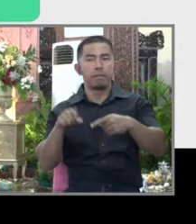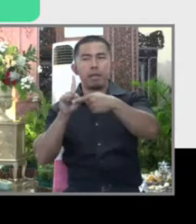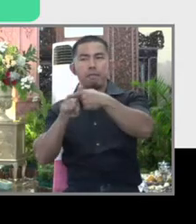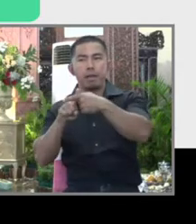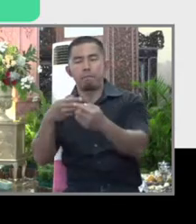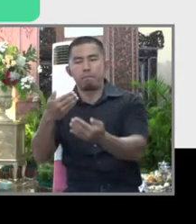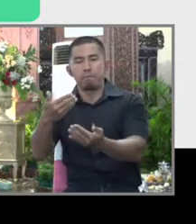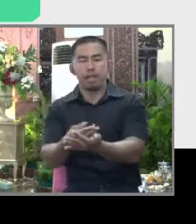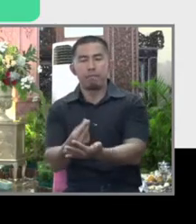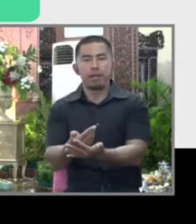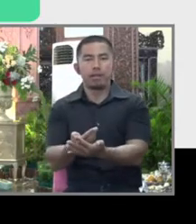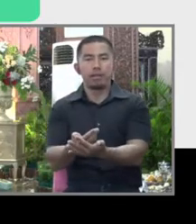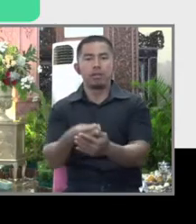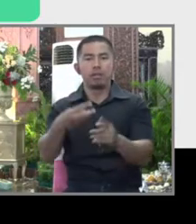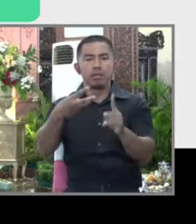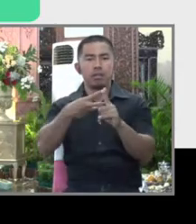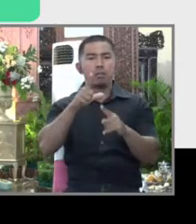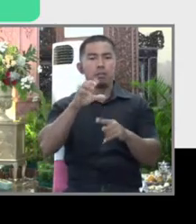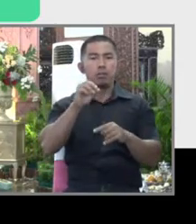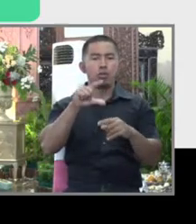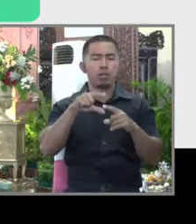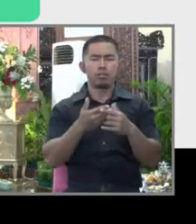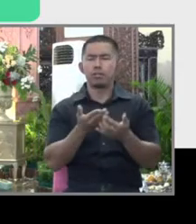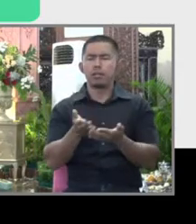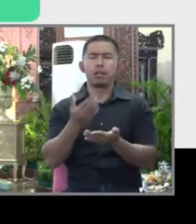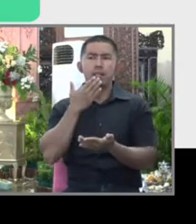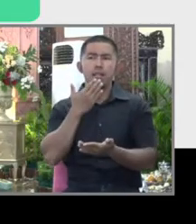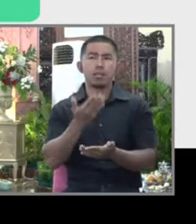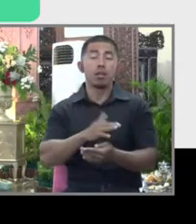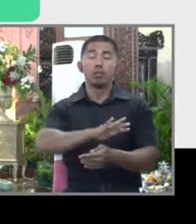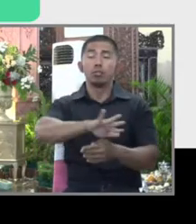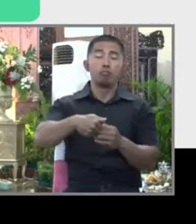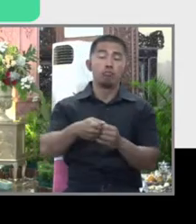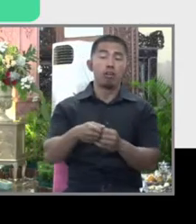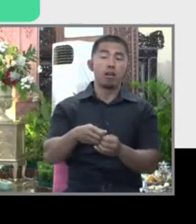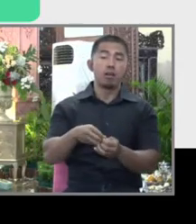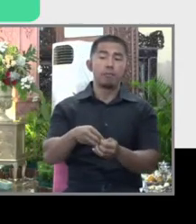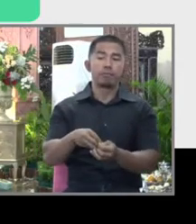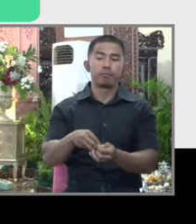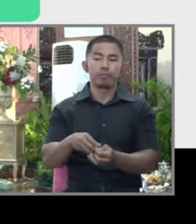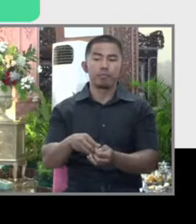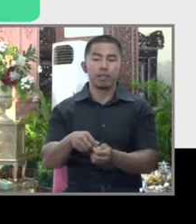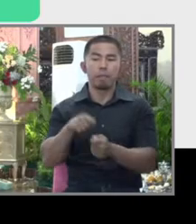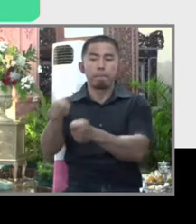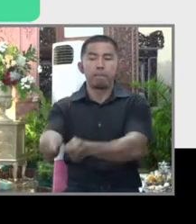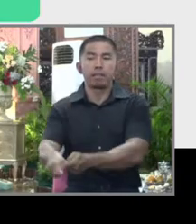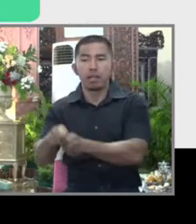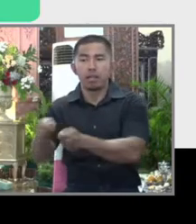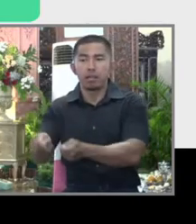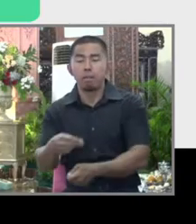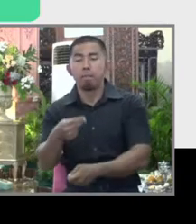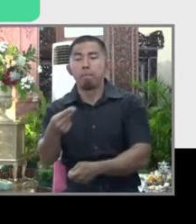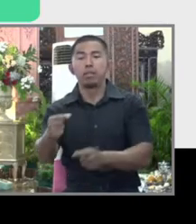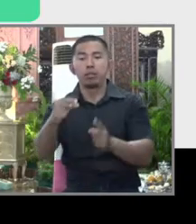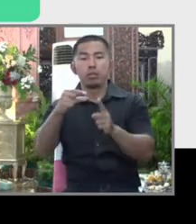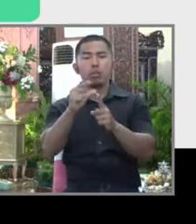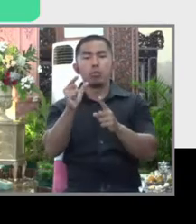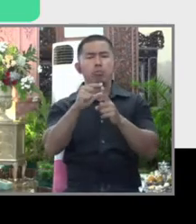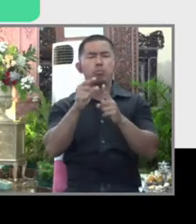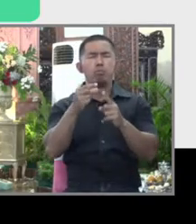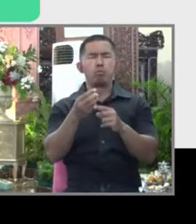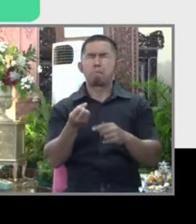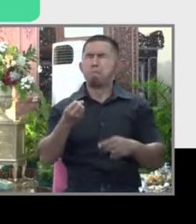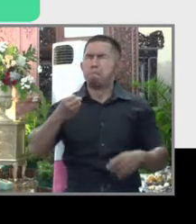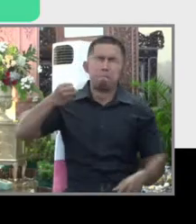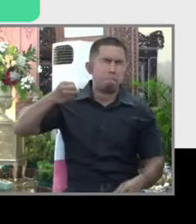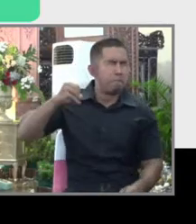pendapatannya dibolak-balik tanya bapak semua petani yang ada di hutan beli pupuk mati jauh lebih mahal ketimbang